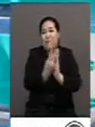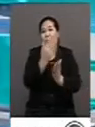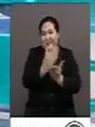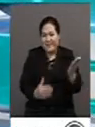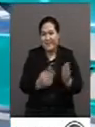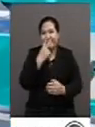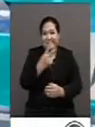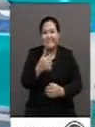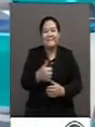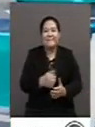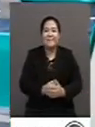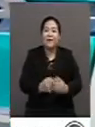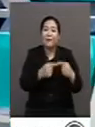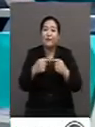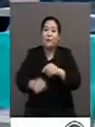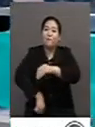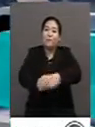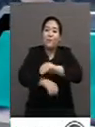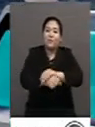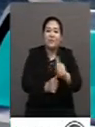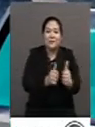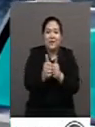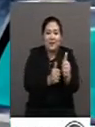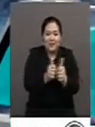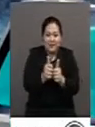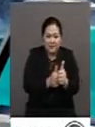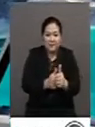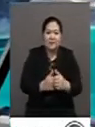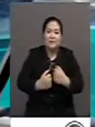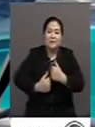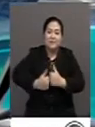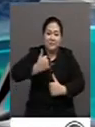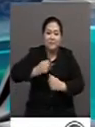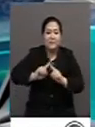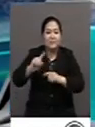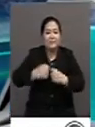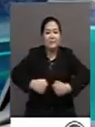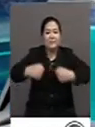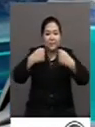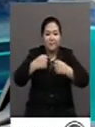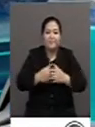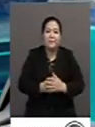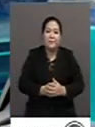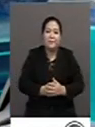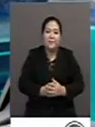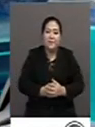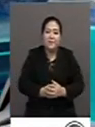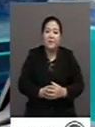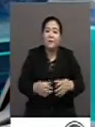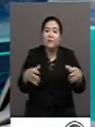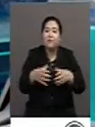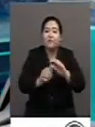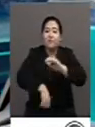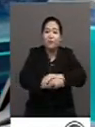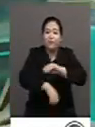ไปดูกันที่ความเคลื่อนไหวของการแข่งขันฟุตบอล AFC Champions League รอบชิงชนะเลิศกันหน่อยนะครับสำหรับในรายของชุนบุกคุณไดมอเตอร์นะครับทีมดังจาก